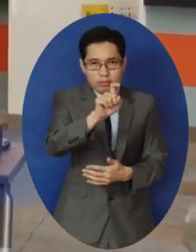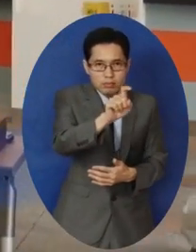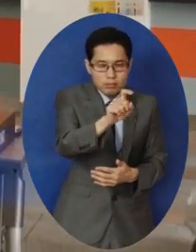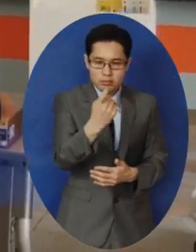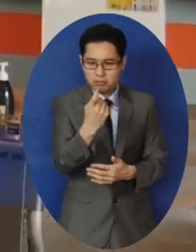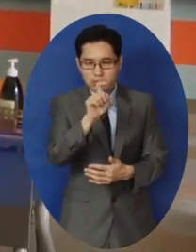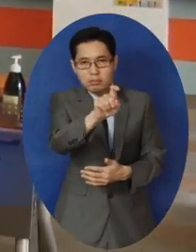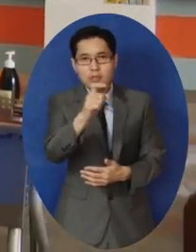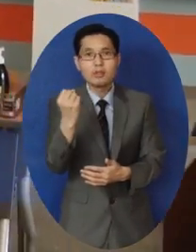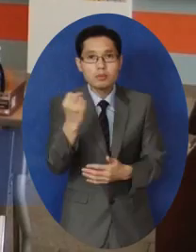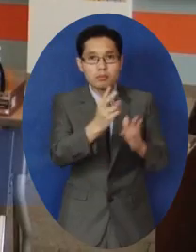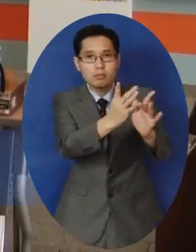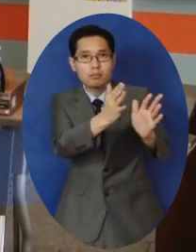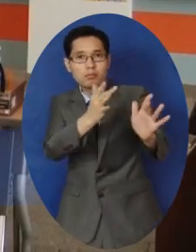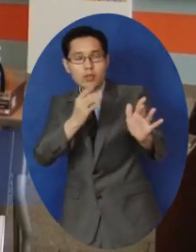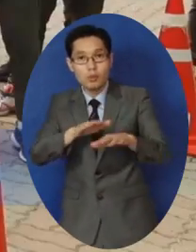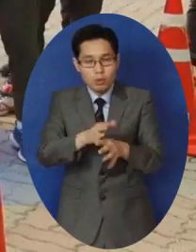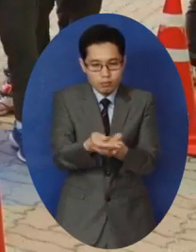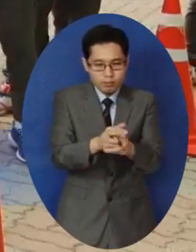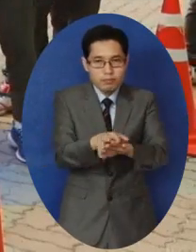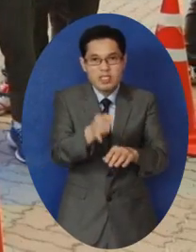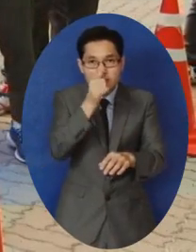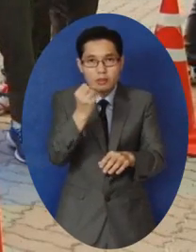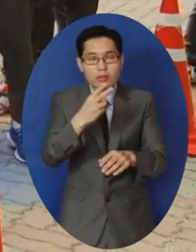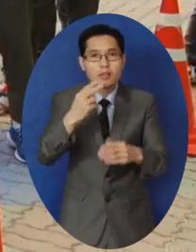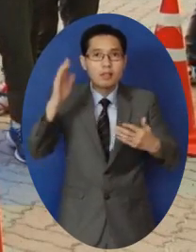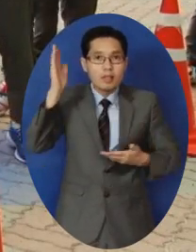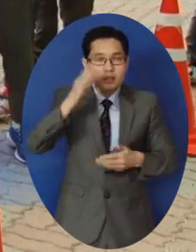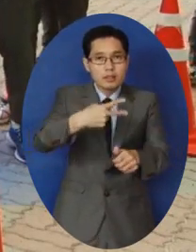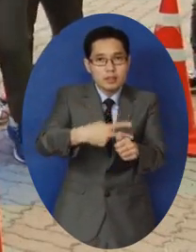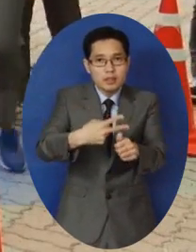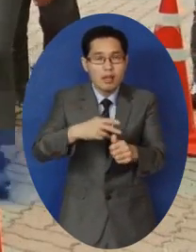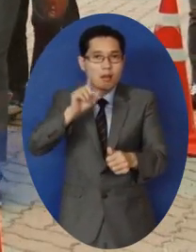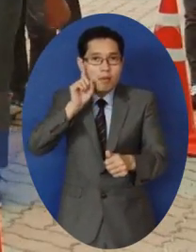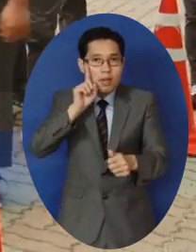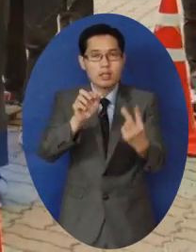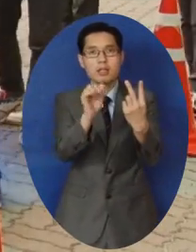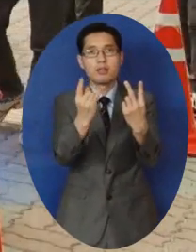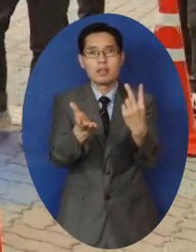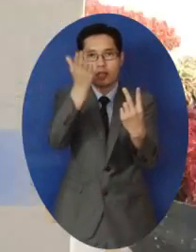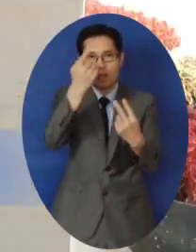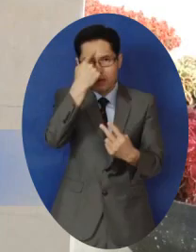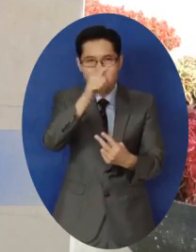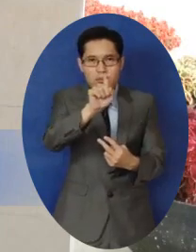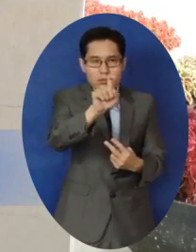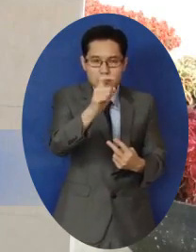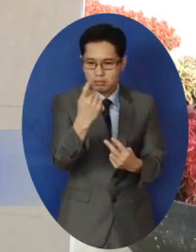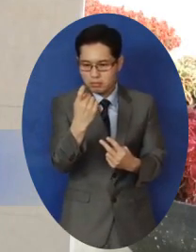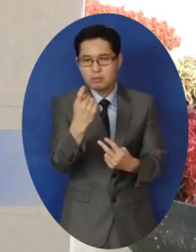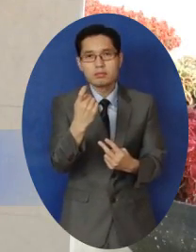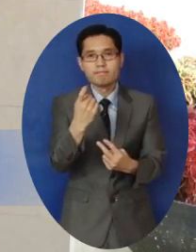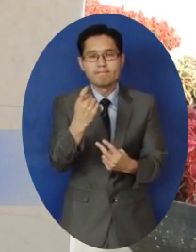체크와 손 소독을 실시하고 있으며, 모든 학교에서는 학생과 교직원을 대상으로 일일 2회 이상 발열 체크를 하는